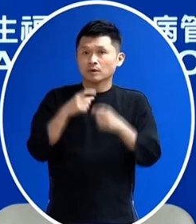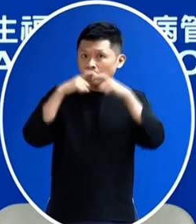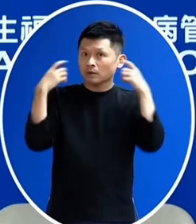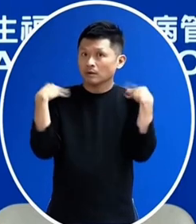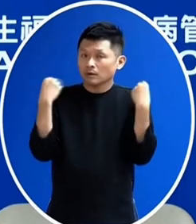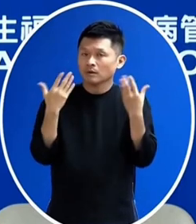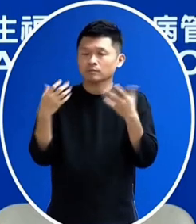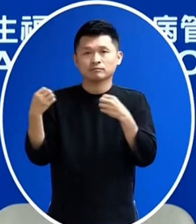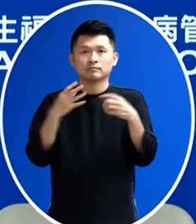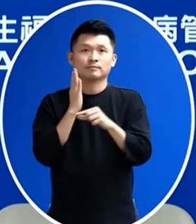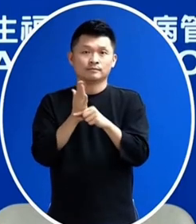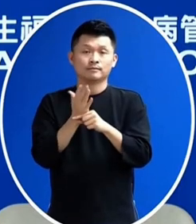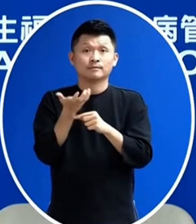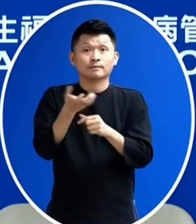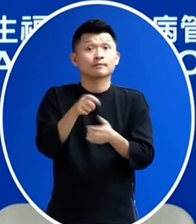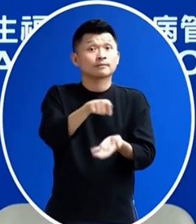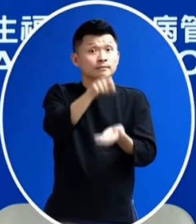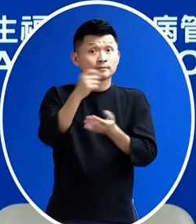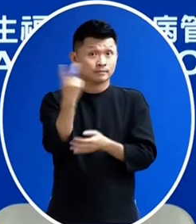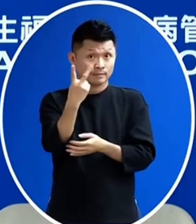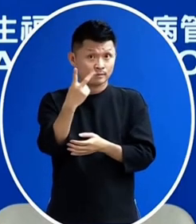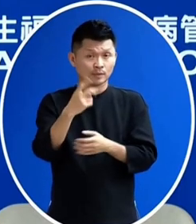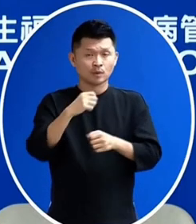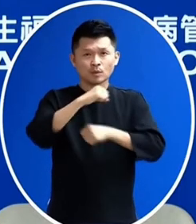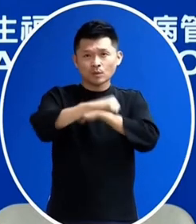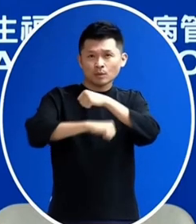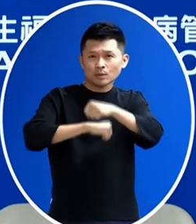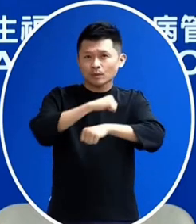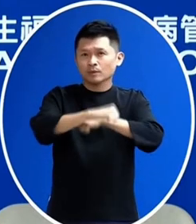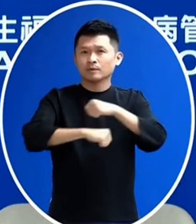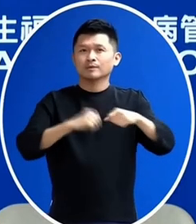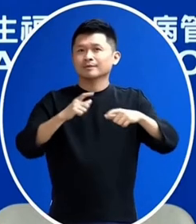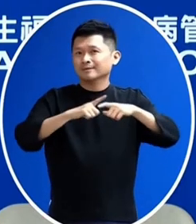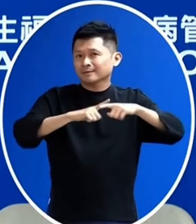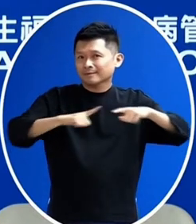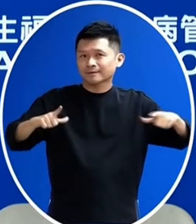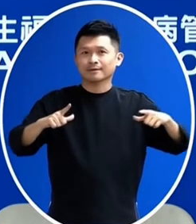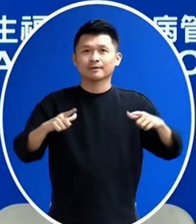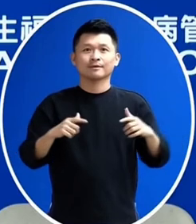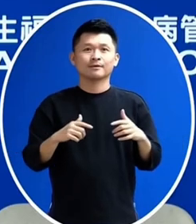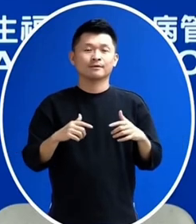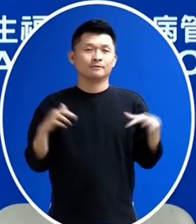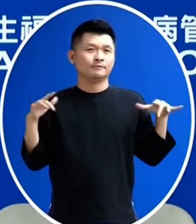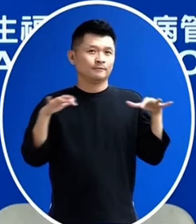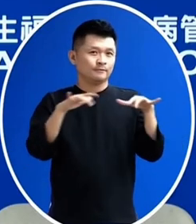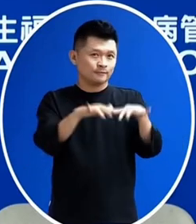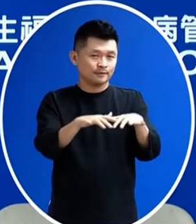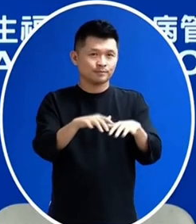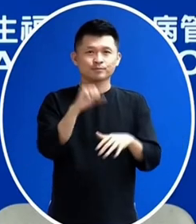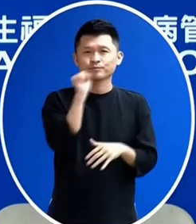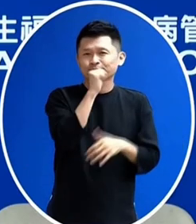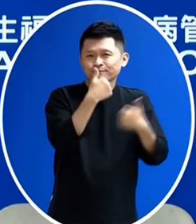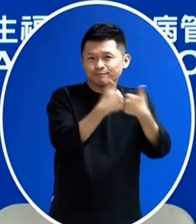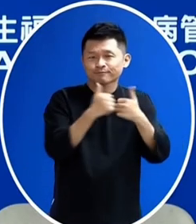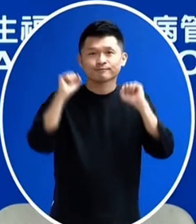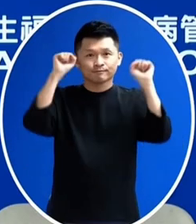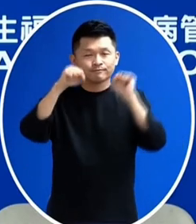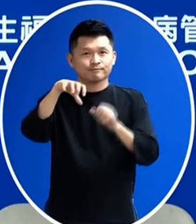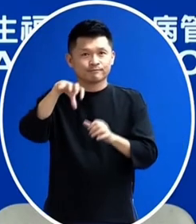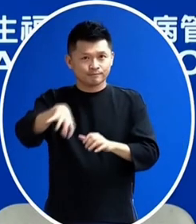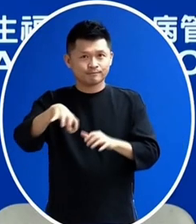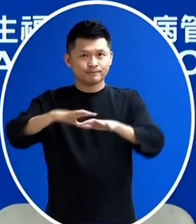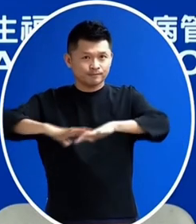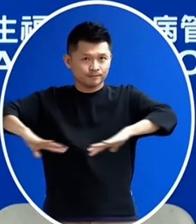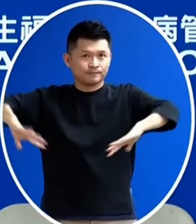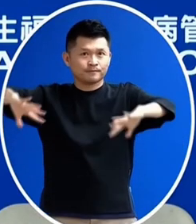当中。刚刚你所讲到的就是说一些大型的这个不管是演唱会体育场所或者